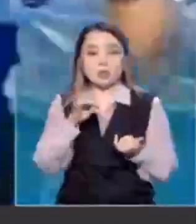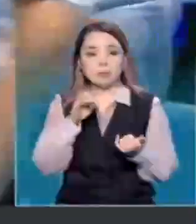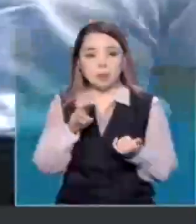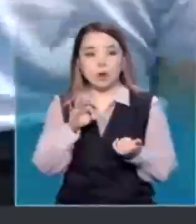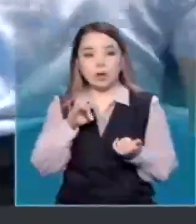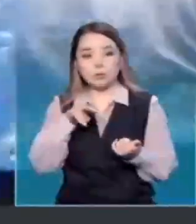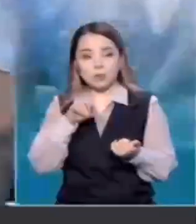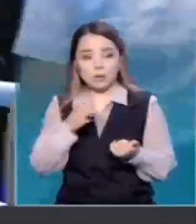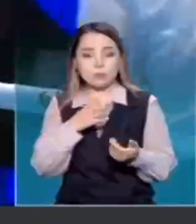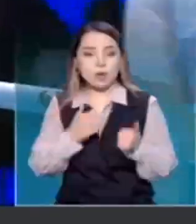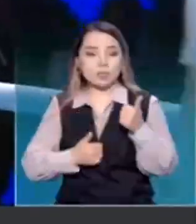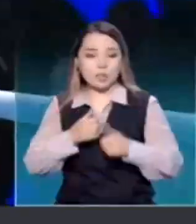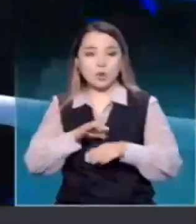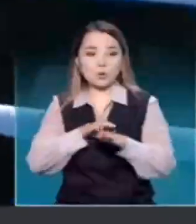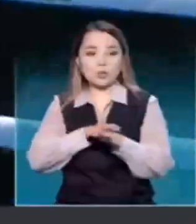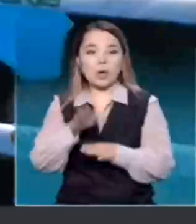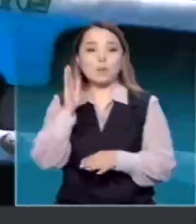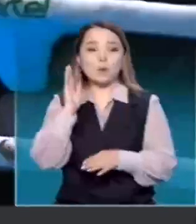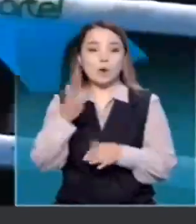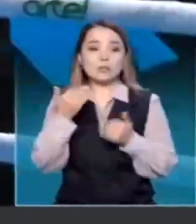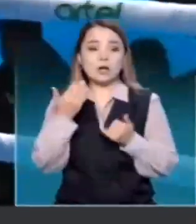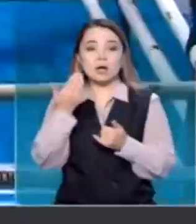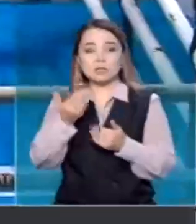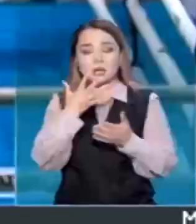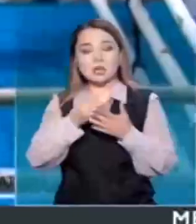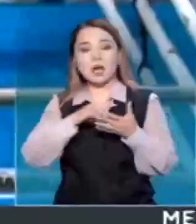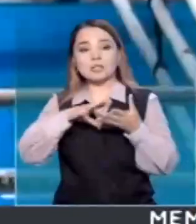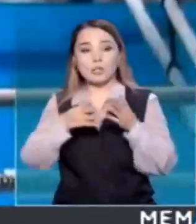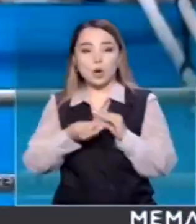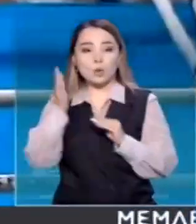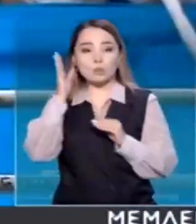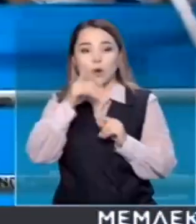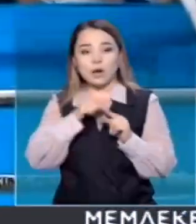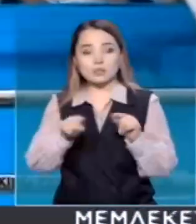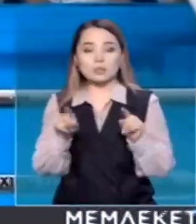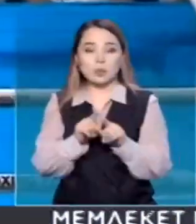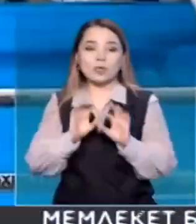Оралбай да шаршы алаңға көтерілетін болады. Ал олардың нәтижесін алдағы уақытта айтатын боламыз.